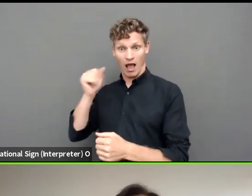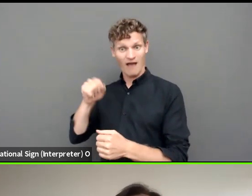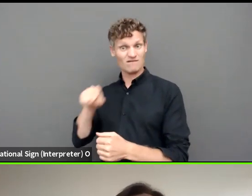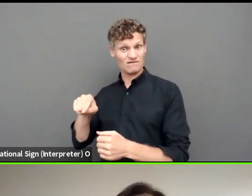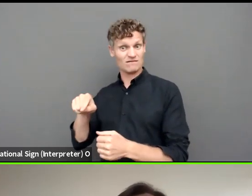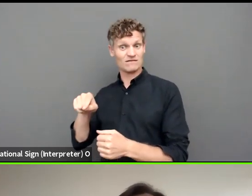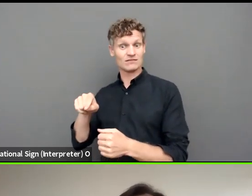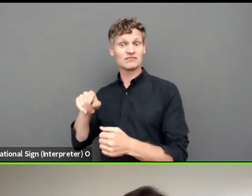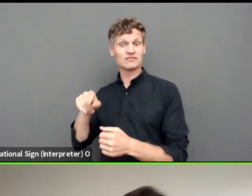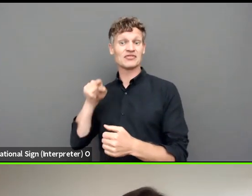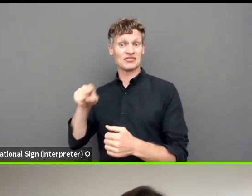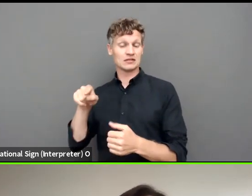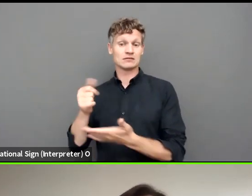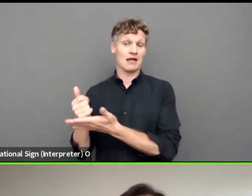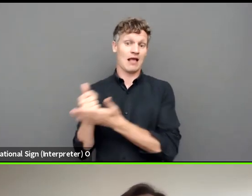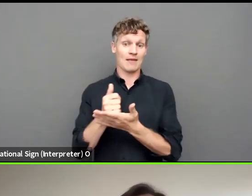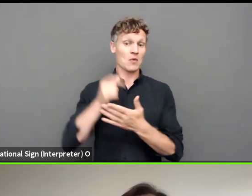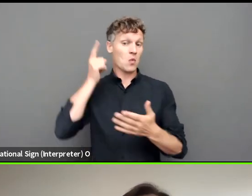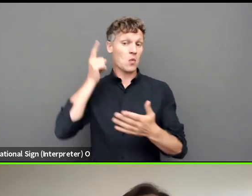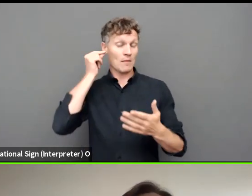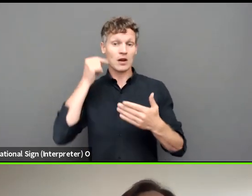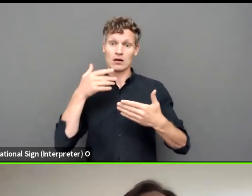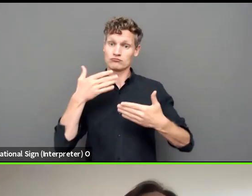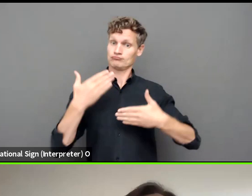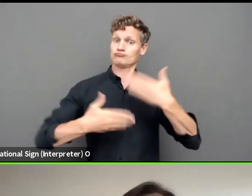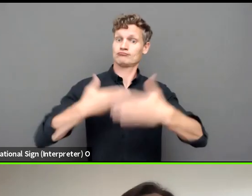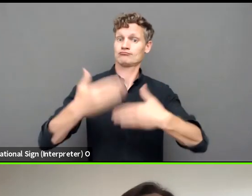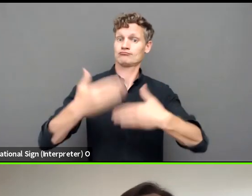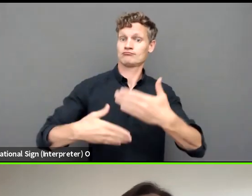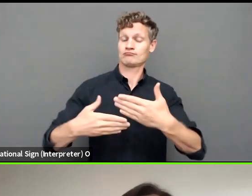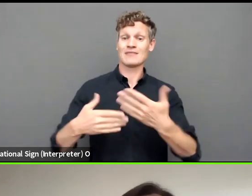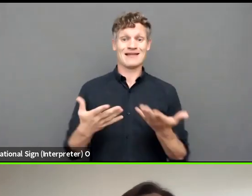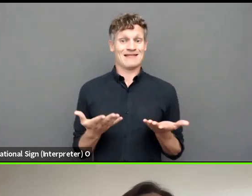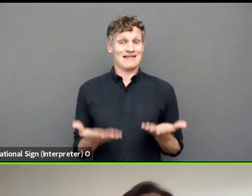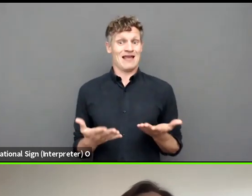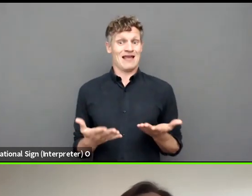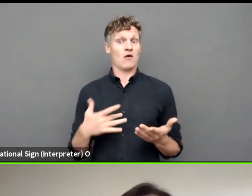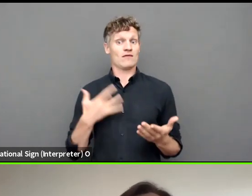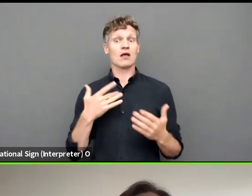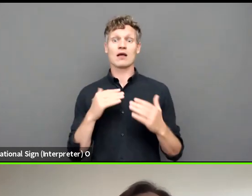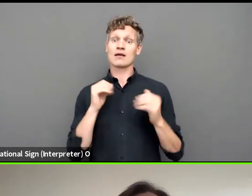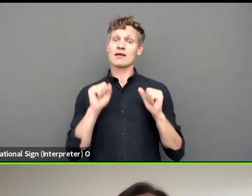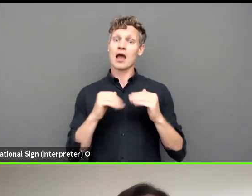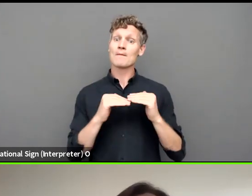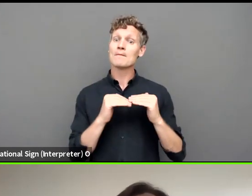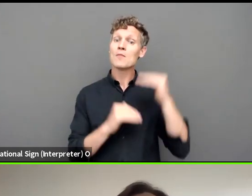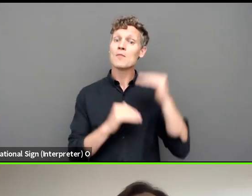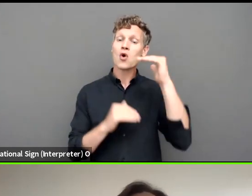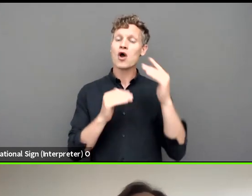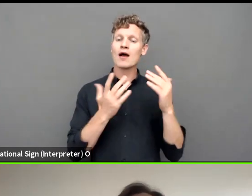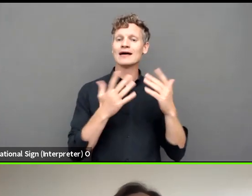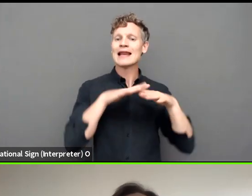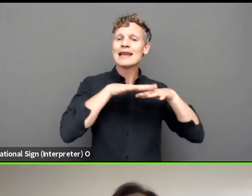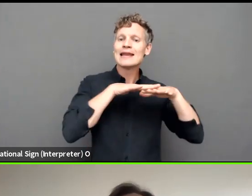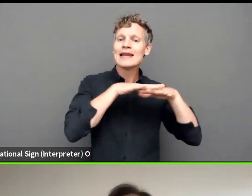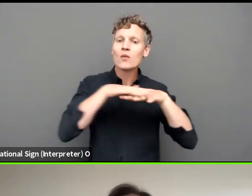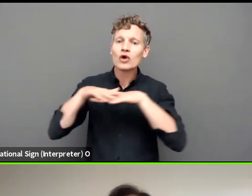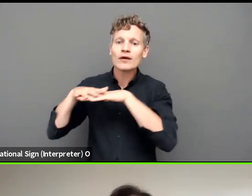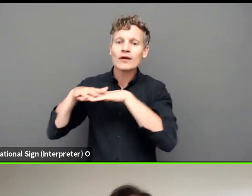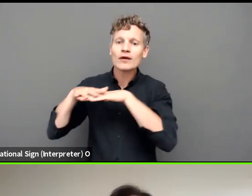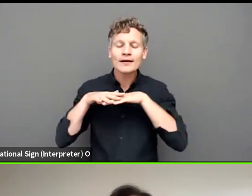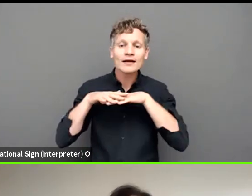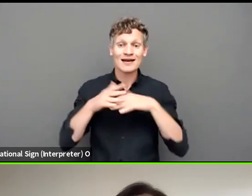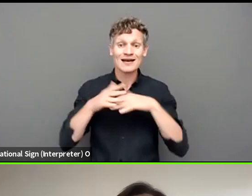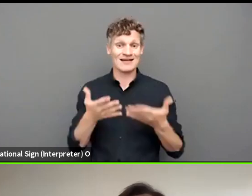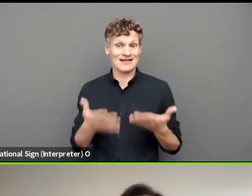dans un réseau national qui s'appelle Mouna Daba en arabe, Parité maintenant, qui a